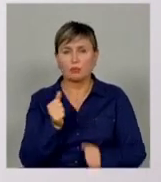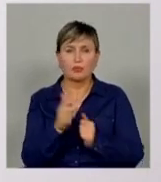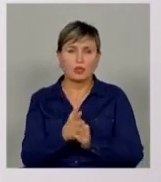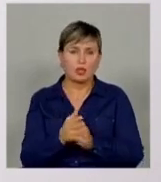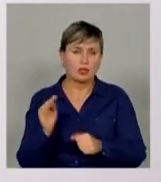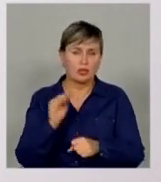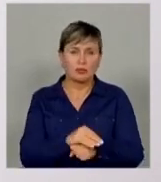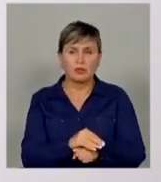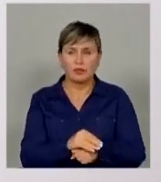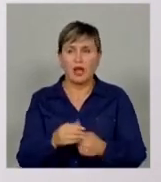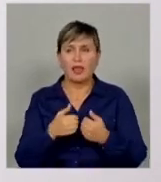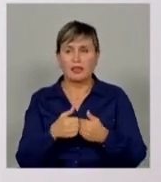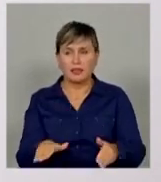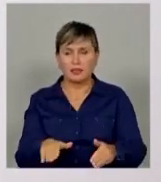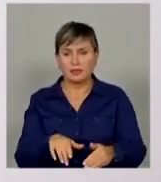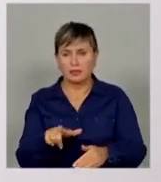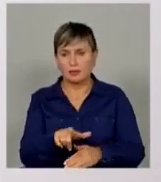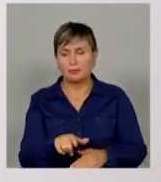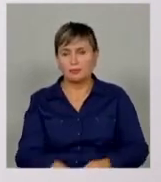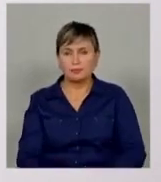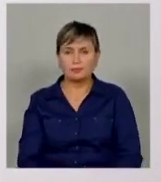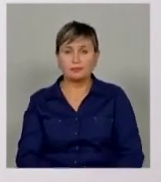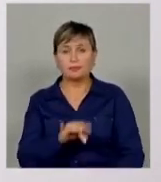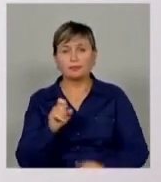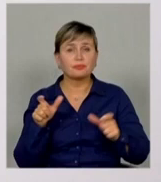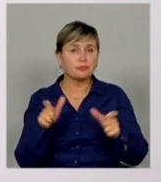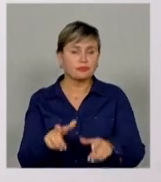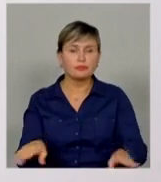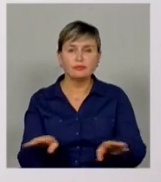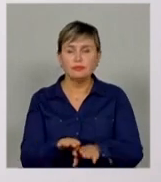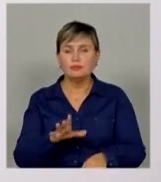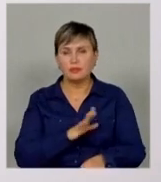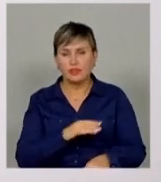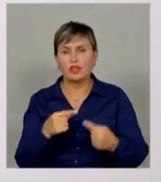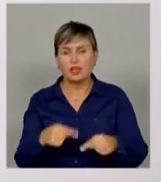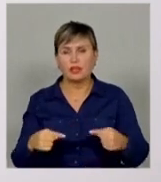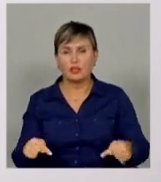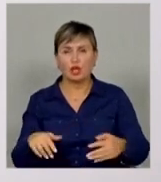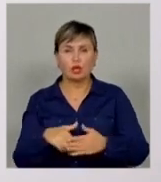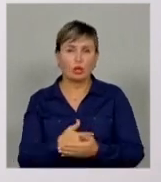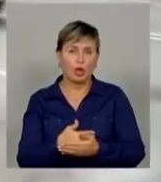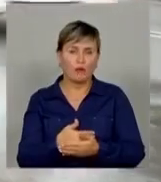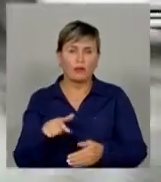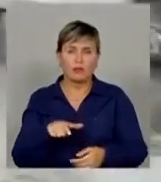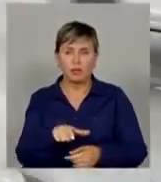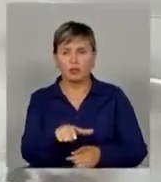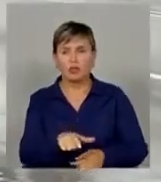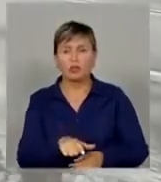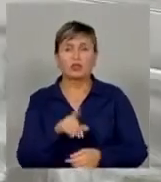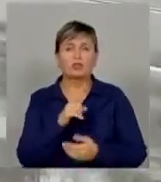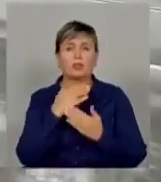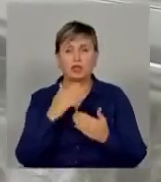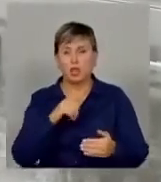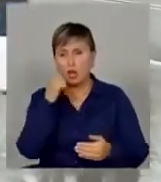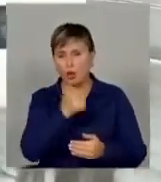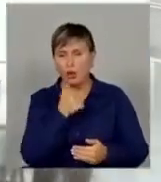маршрутов открыть, которые из-за пандемии закрылись. Некоторые новые маршруты. Впрочем, за последние